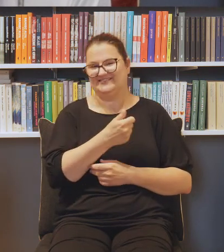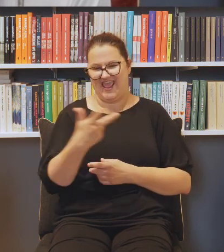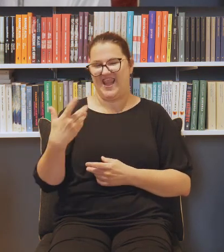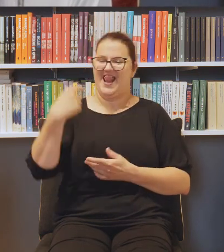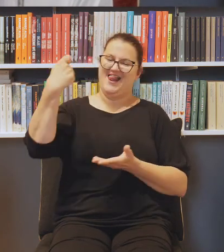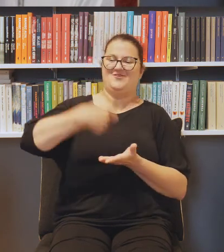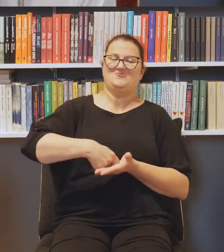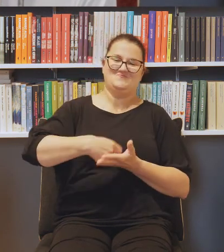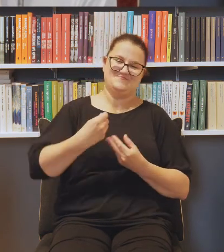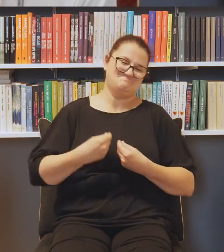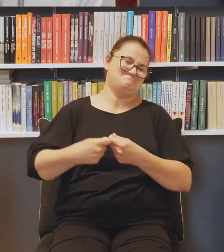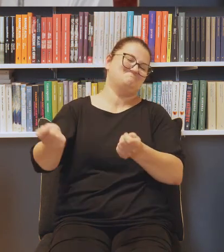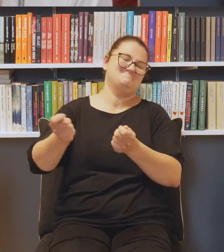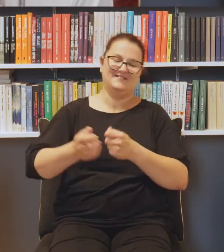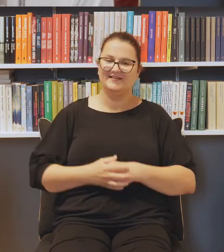kiedyś będzie.